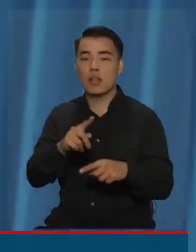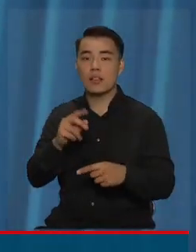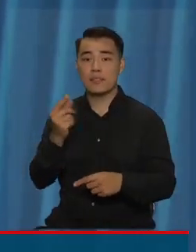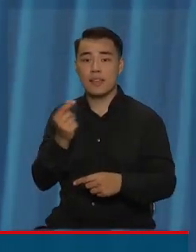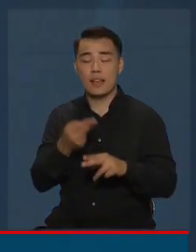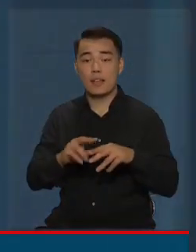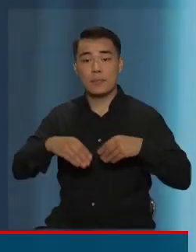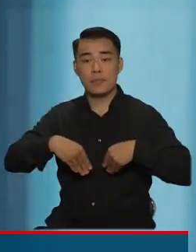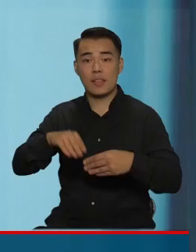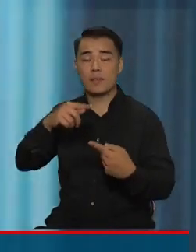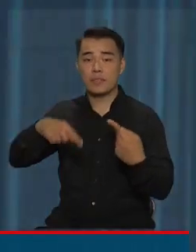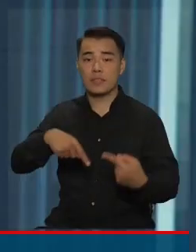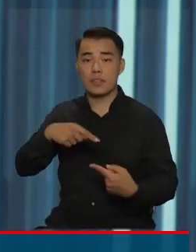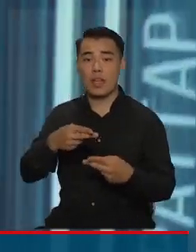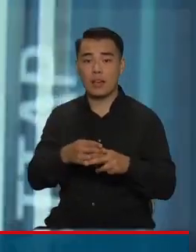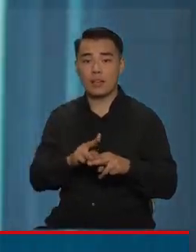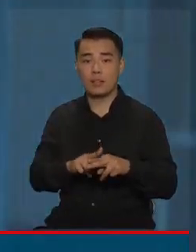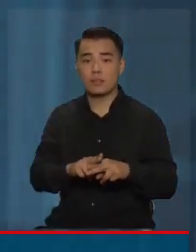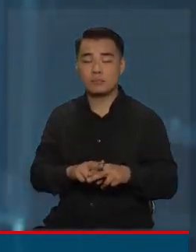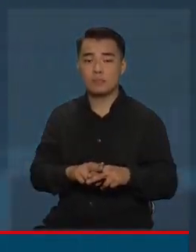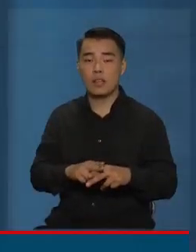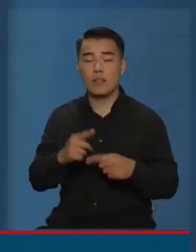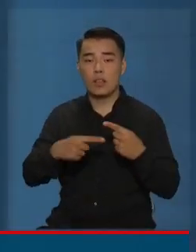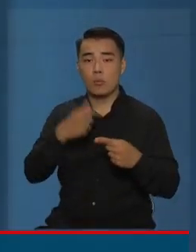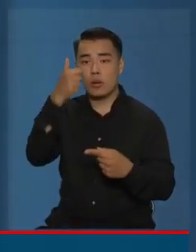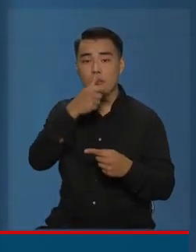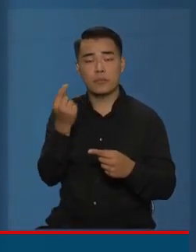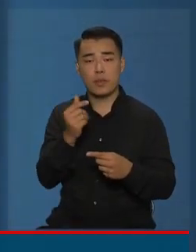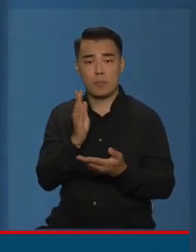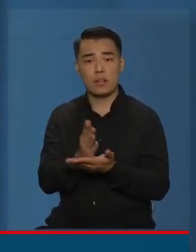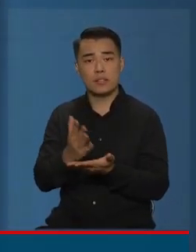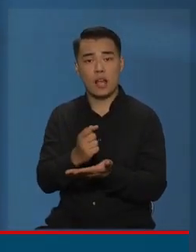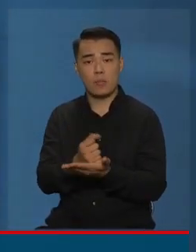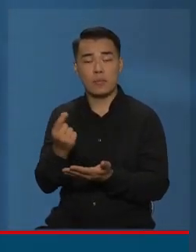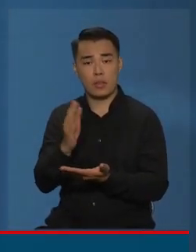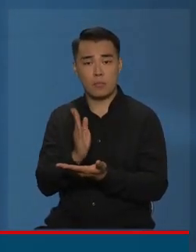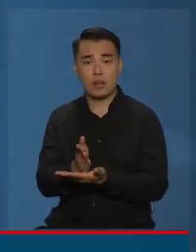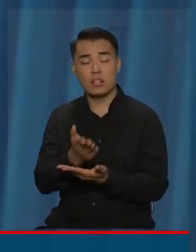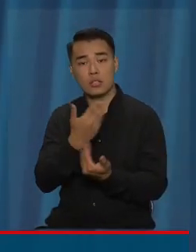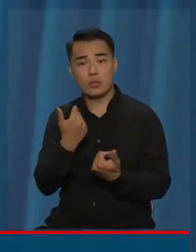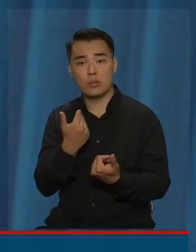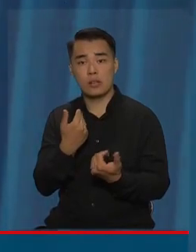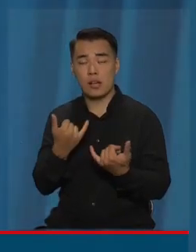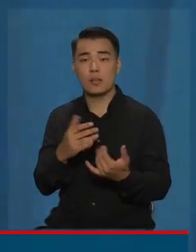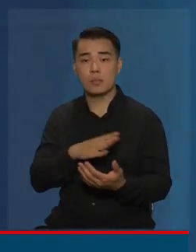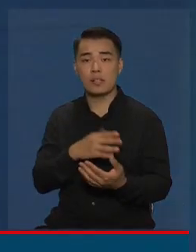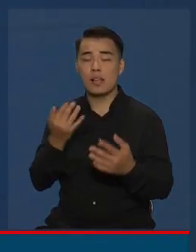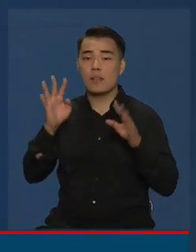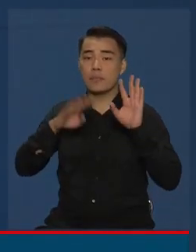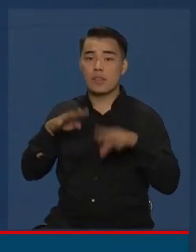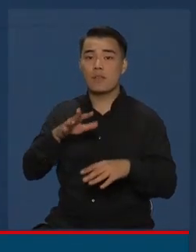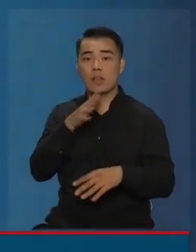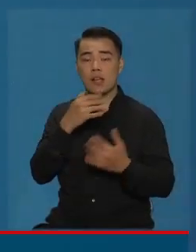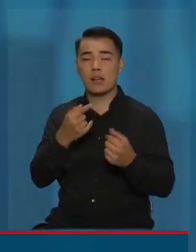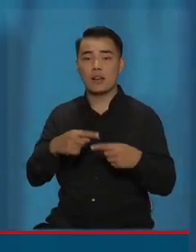осы ретте бірден екінші сұраққа көрсек, келесі жылға тұқым бар ма бізде? Келесі жыл жағдай қалай болады? Енді биыл жауын шашының кесірінен